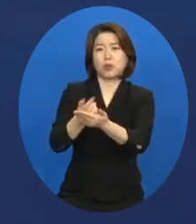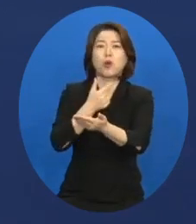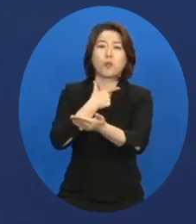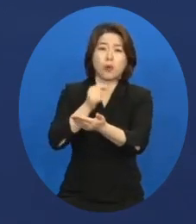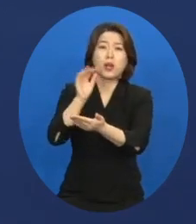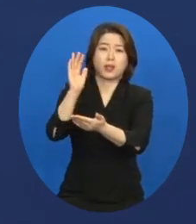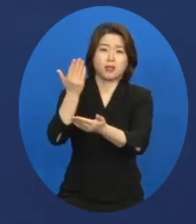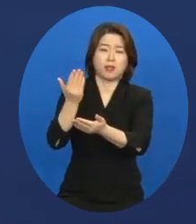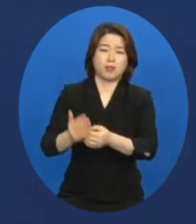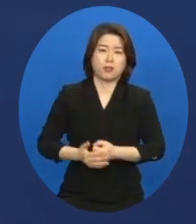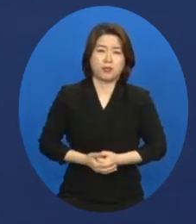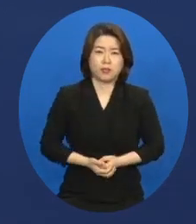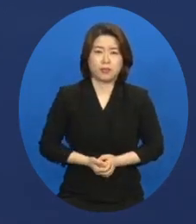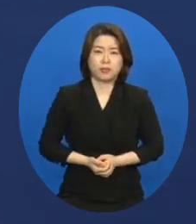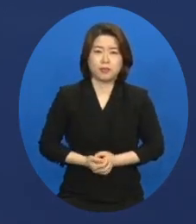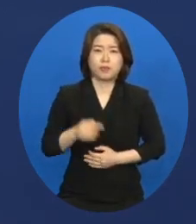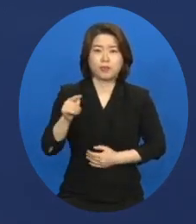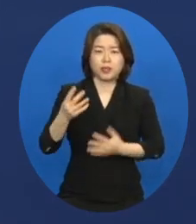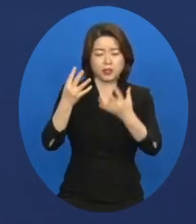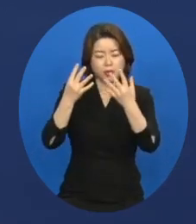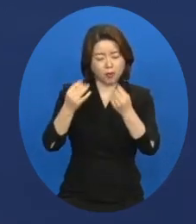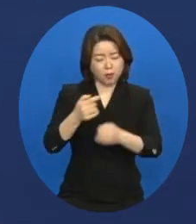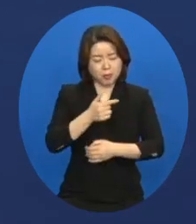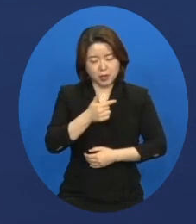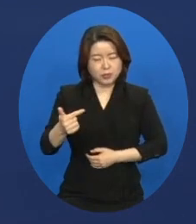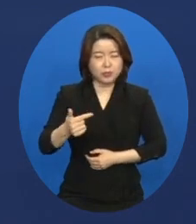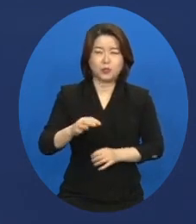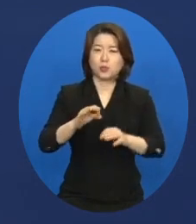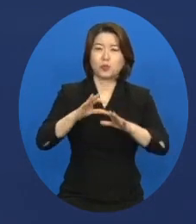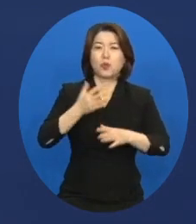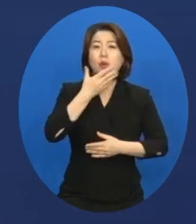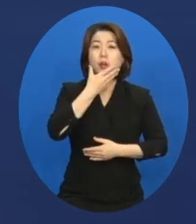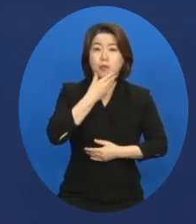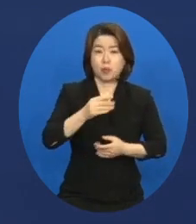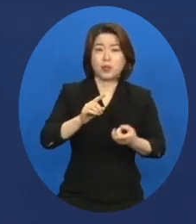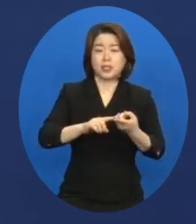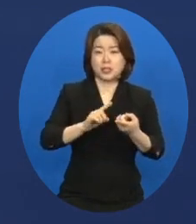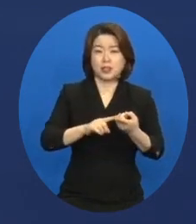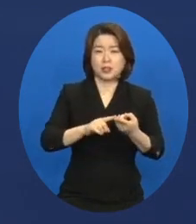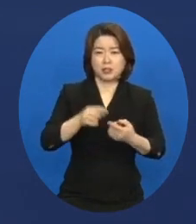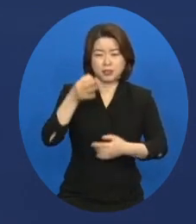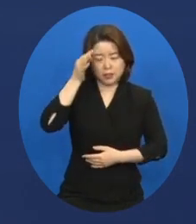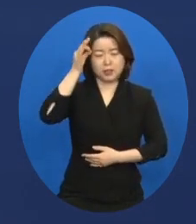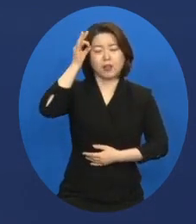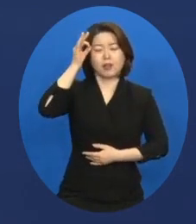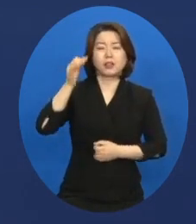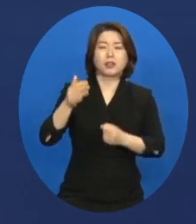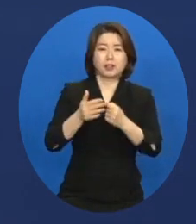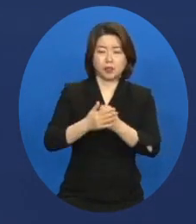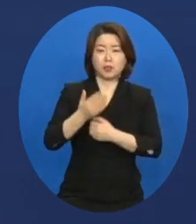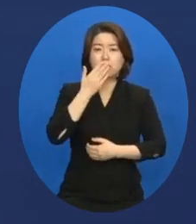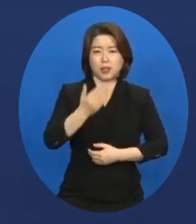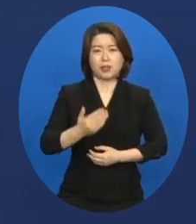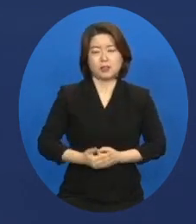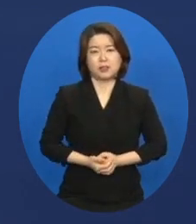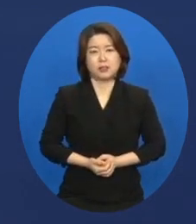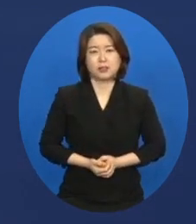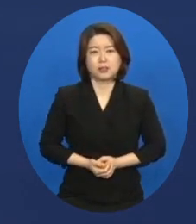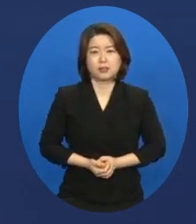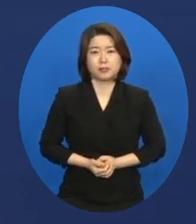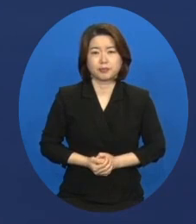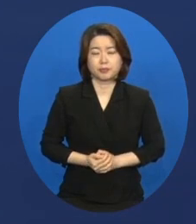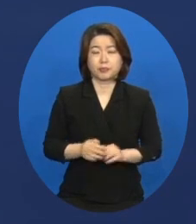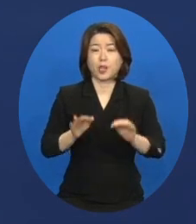됩니다. 그게 얼마나 크고 놀라운 복인지를 깨달았기 때문입니다.